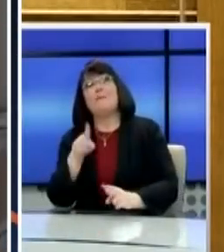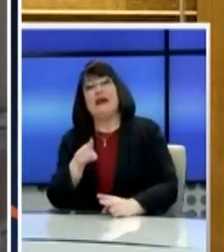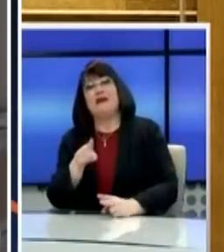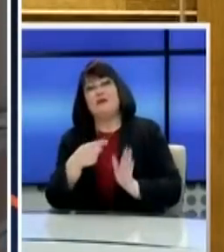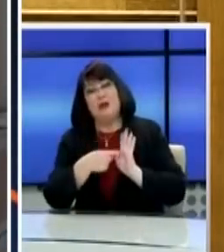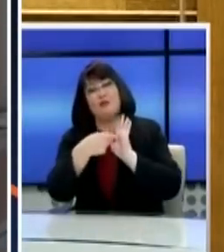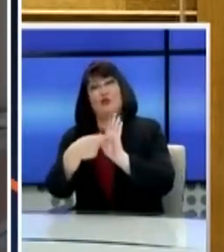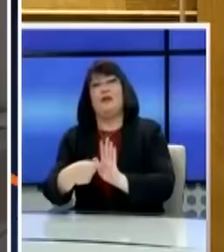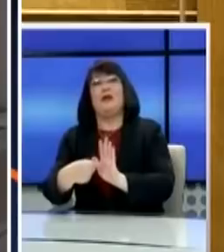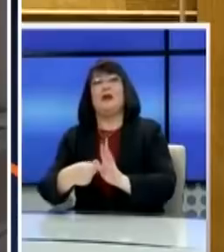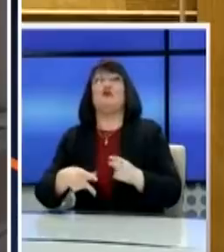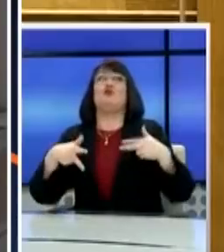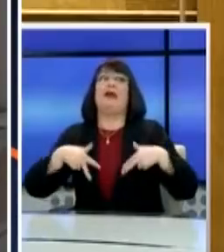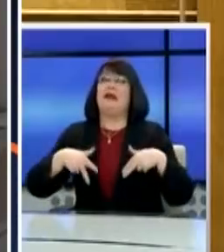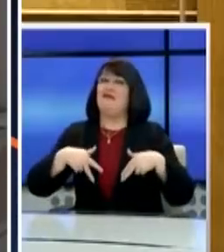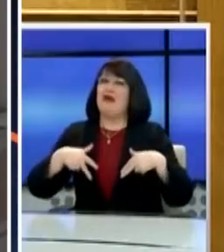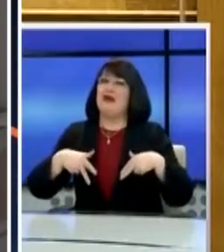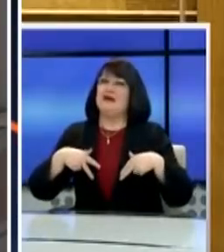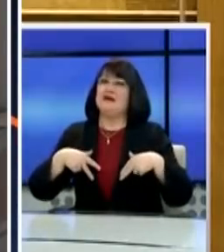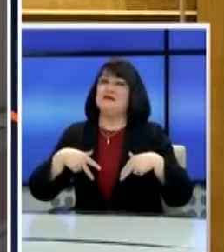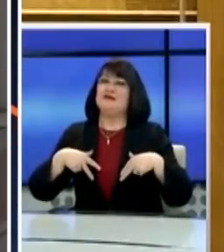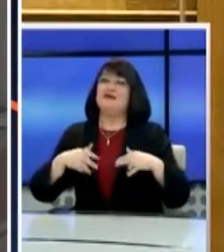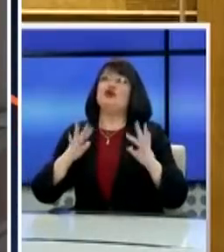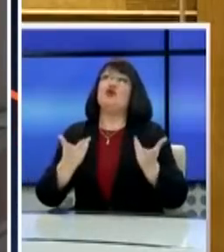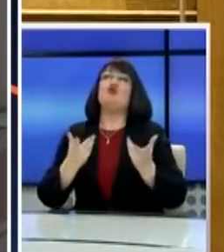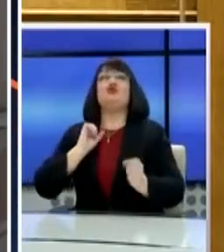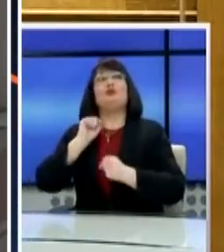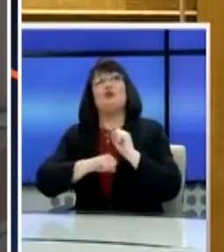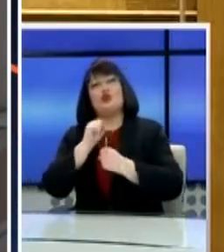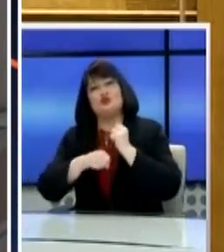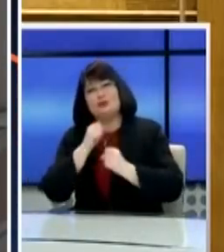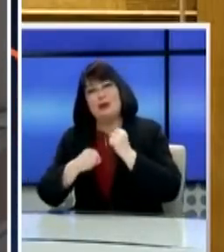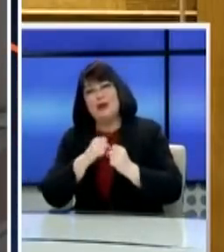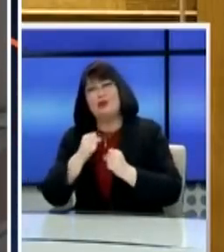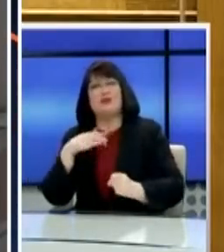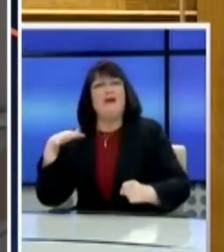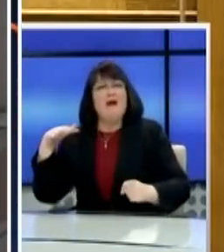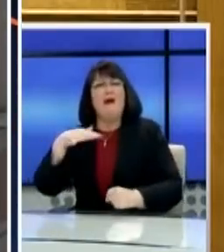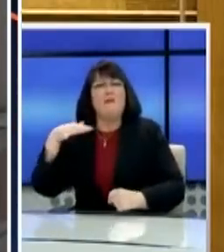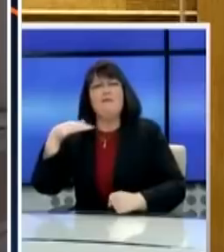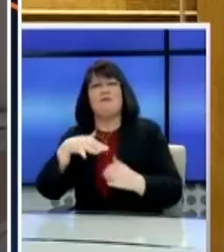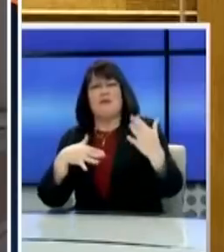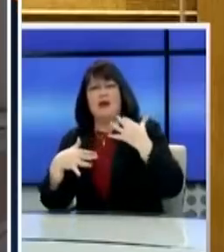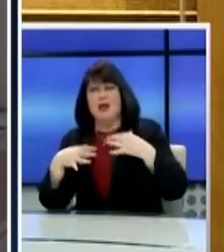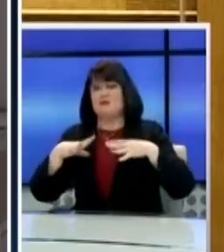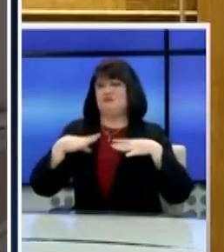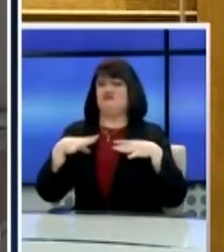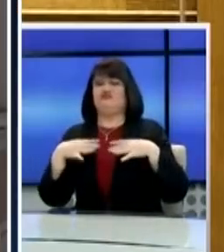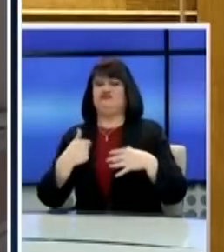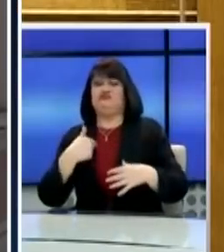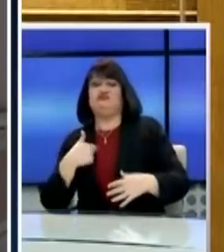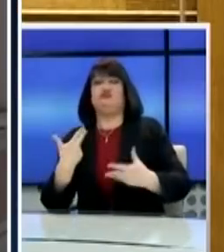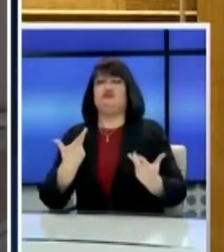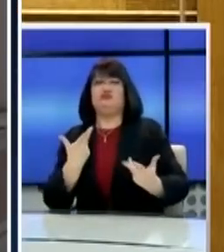Βουλή γίνεται μόλις λίγες μέρες πριν την έναρξη του 61ου γύρου των διαρευνητικών επαφών. Είμαστε